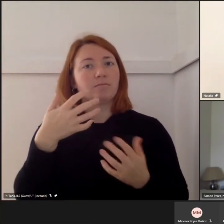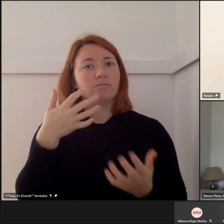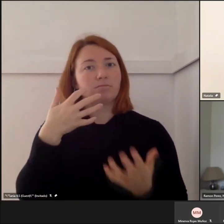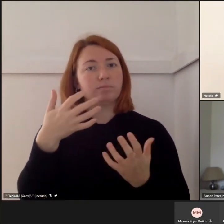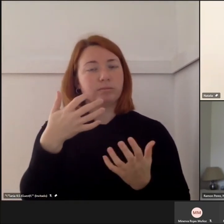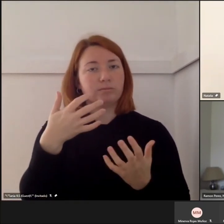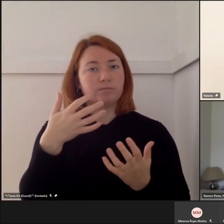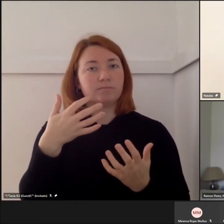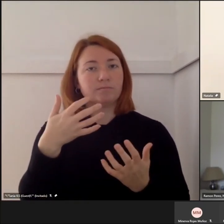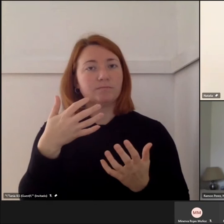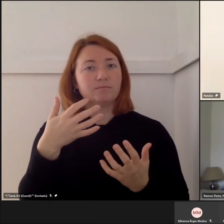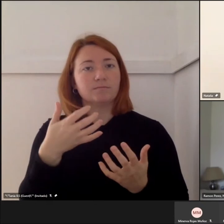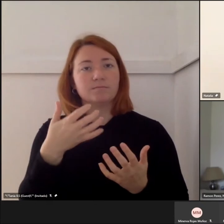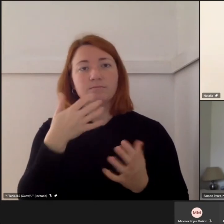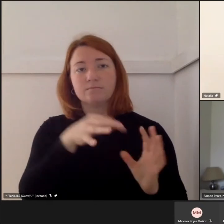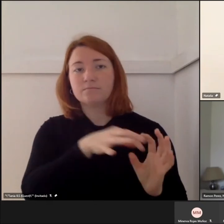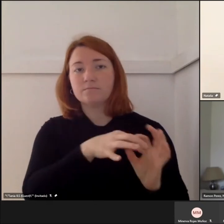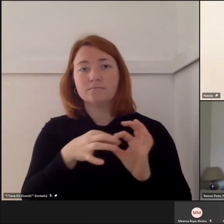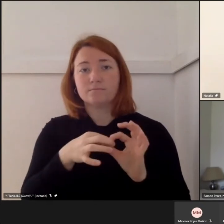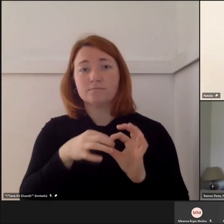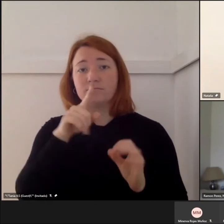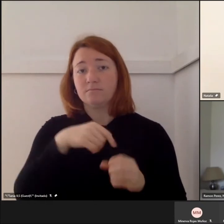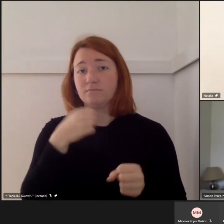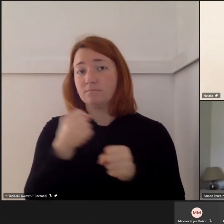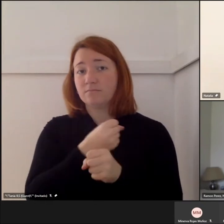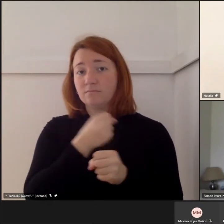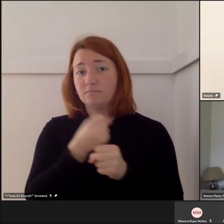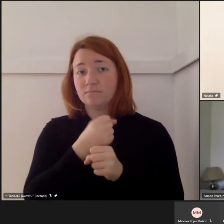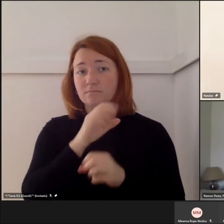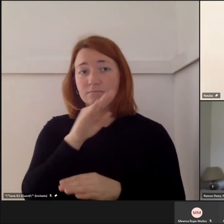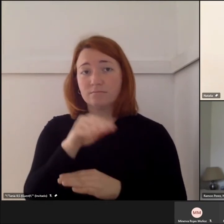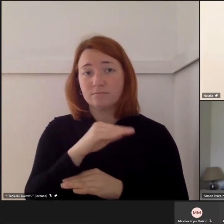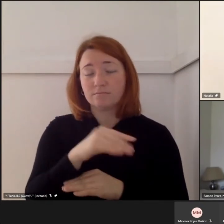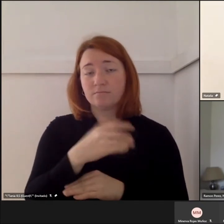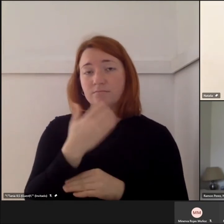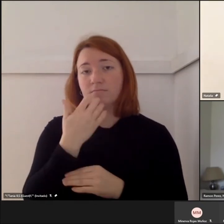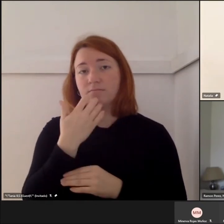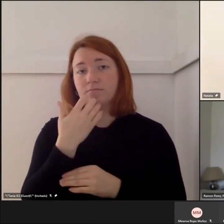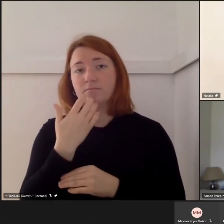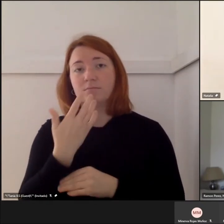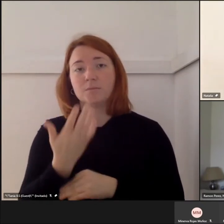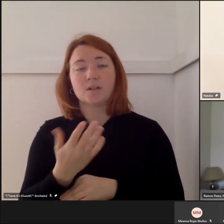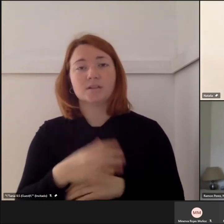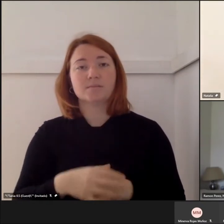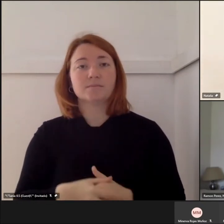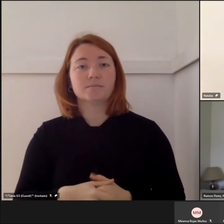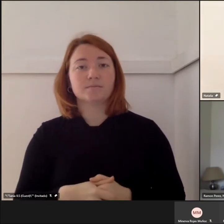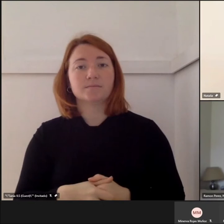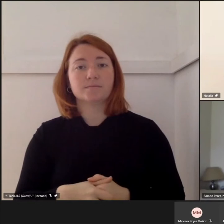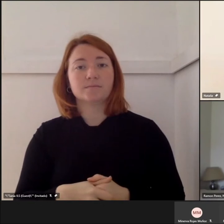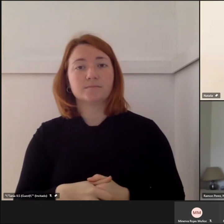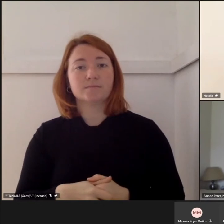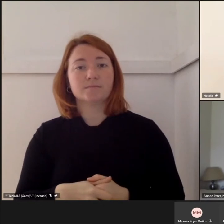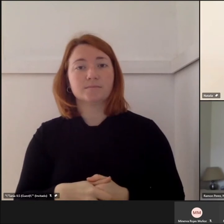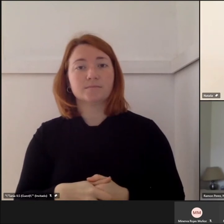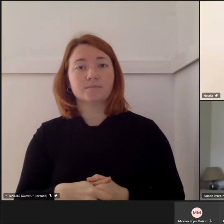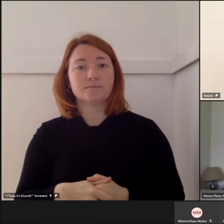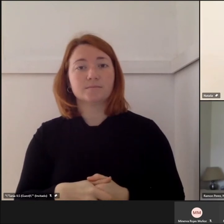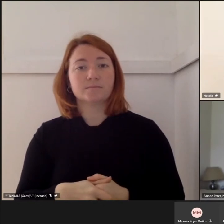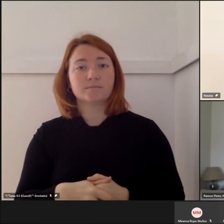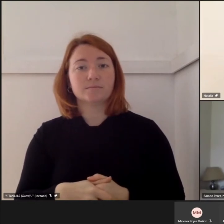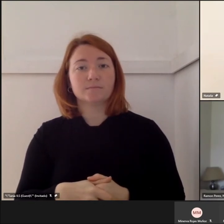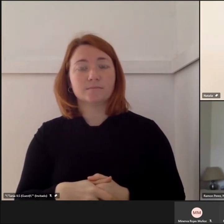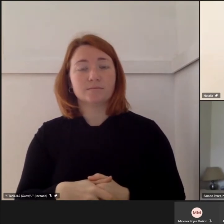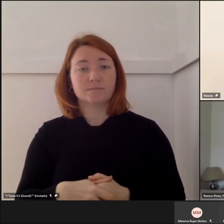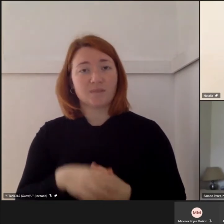relació a precisament doncs, a les tasques de cura, no? I per exemple, doncs, en aquest altre, diguem, recull de dades que es va